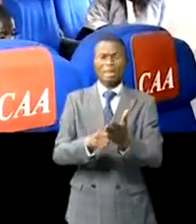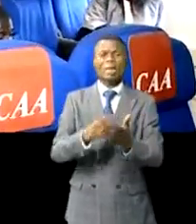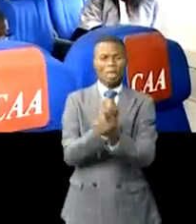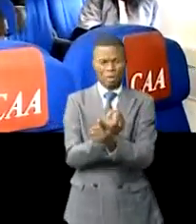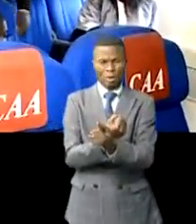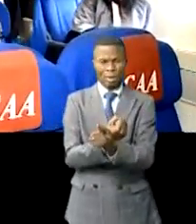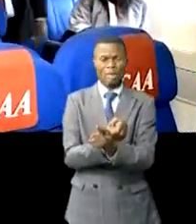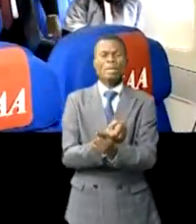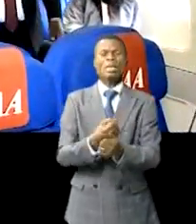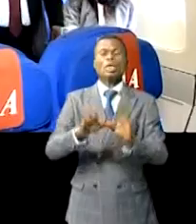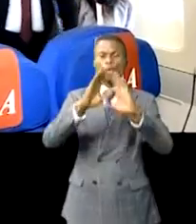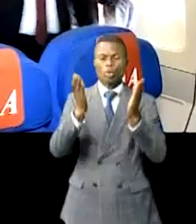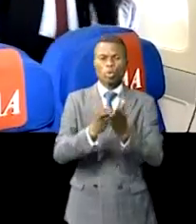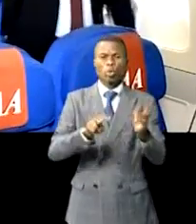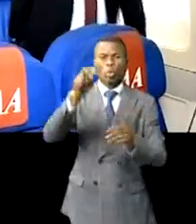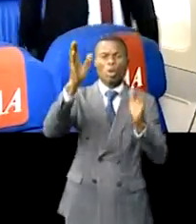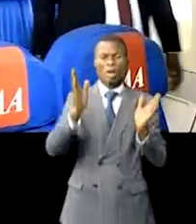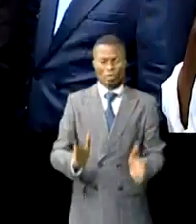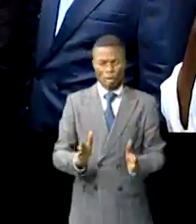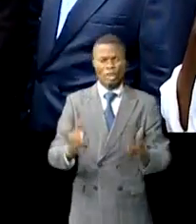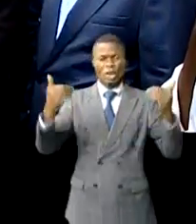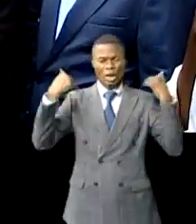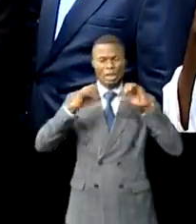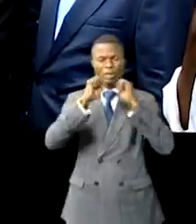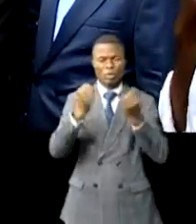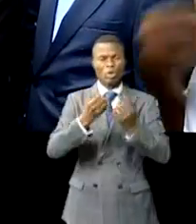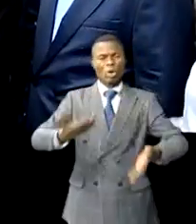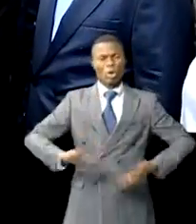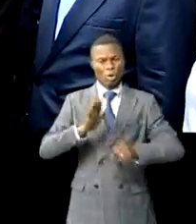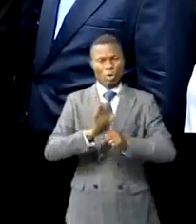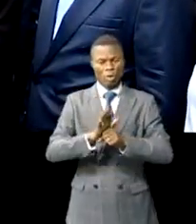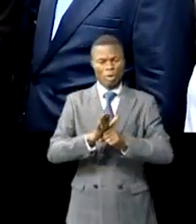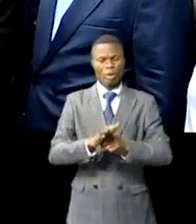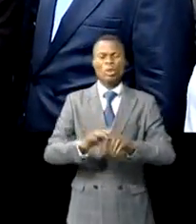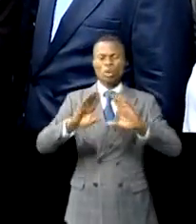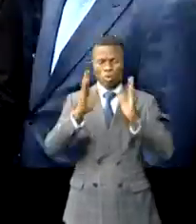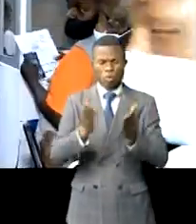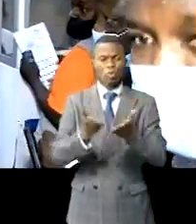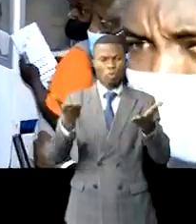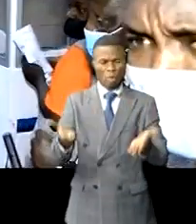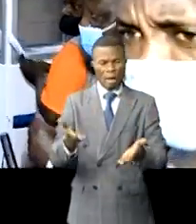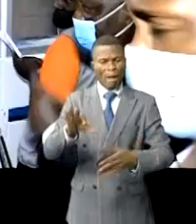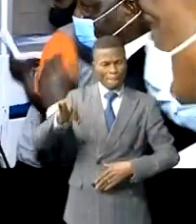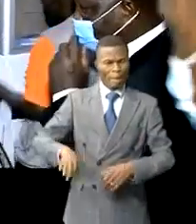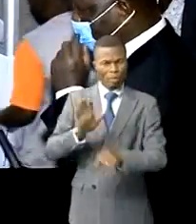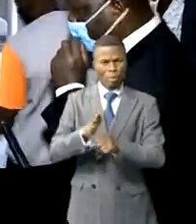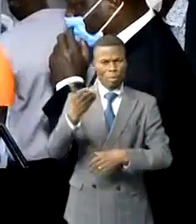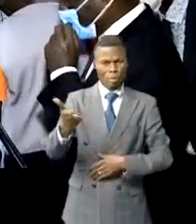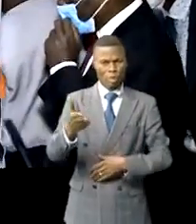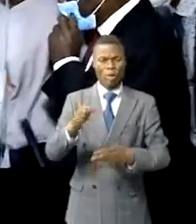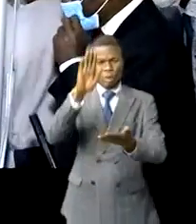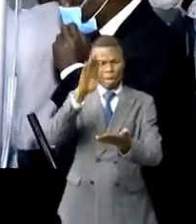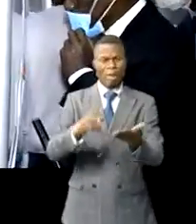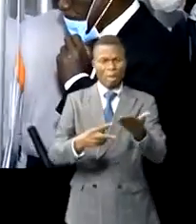est satisfait suite à la baisse des prix et les transporteurs aériens se retrouvent. La révolution du juste prix est